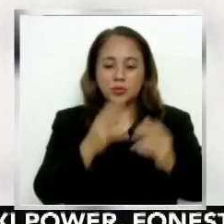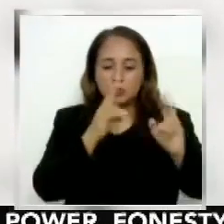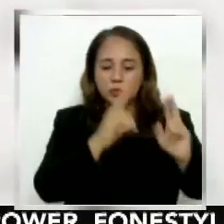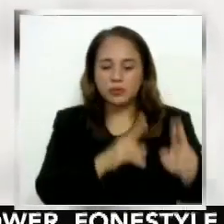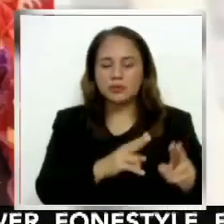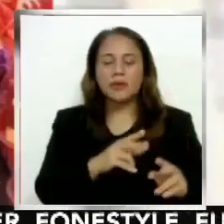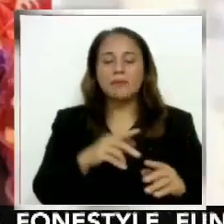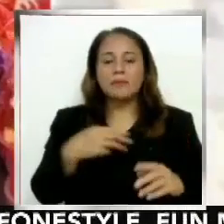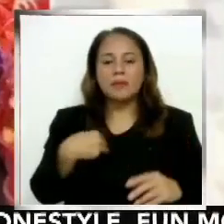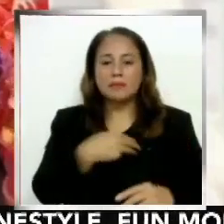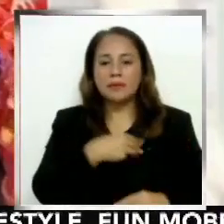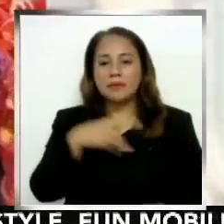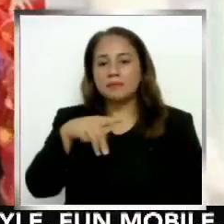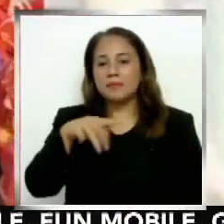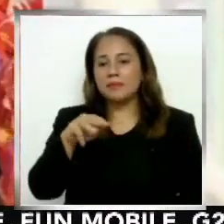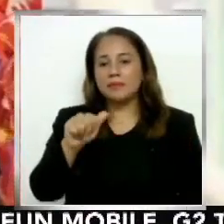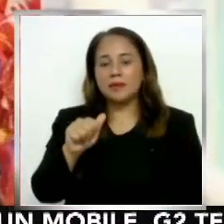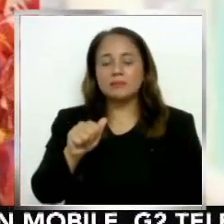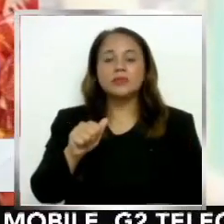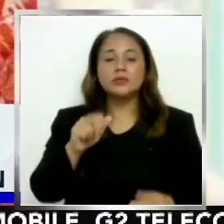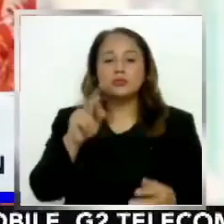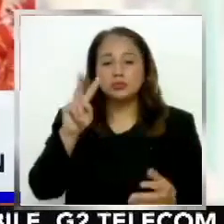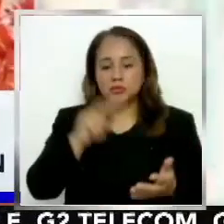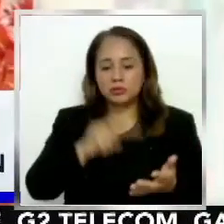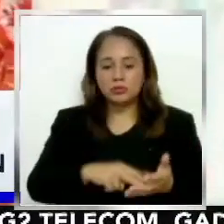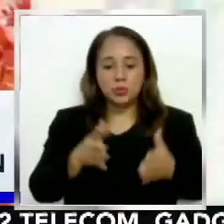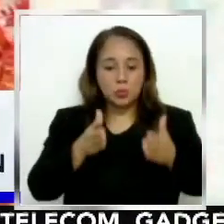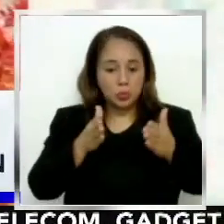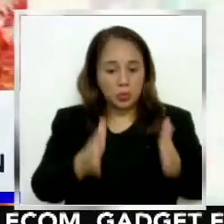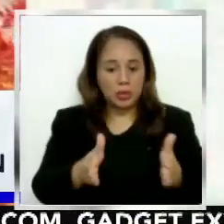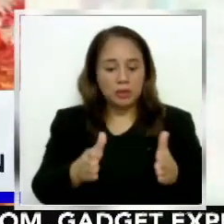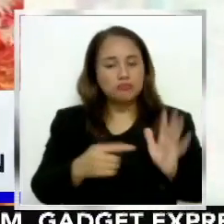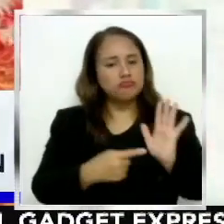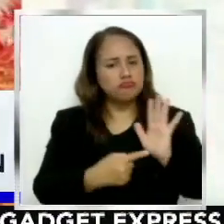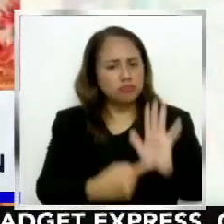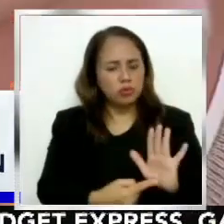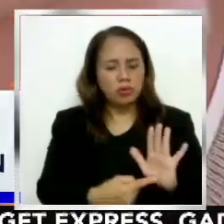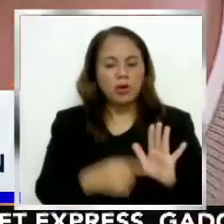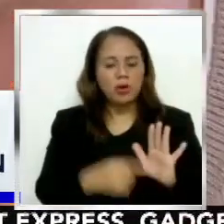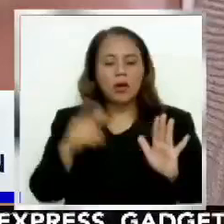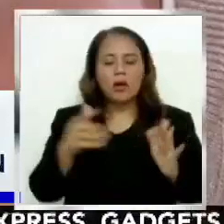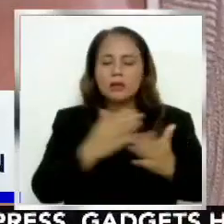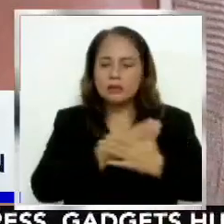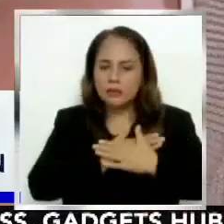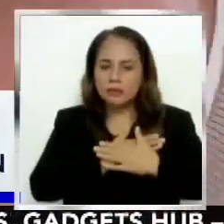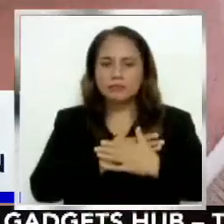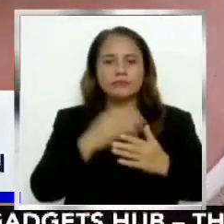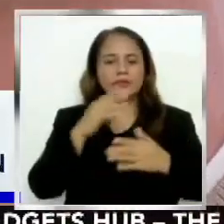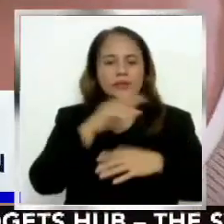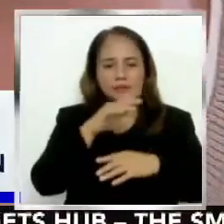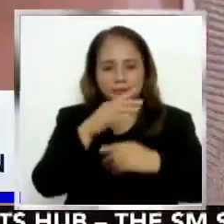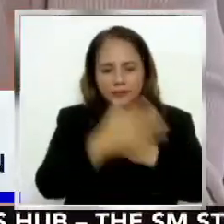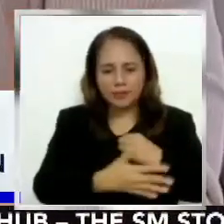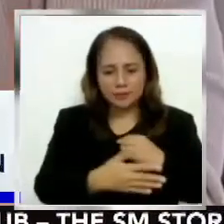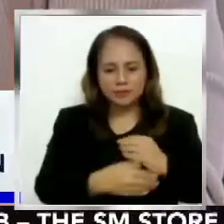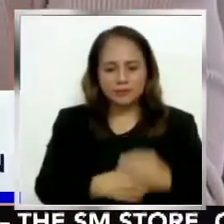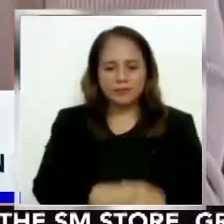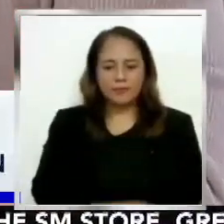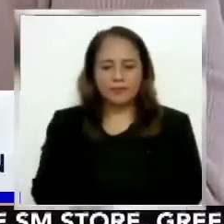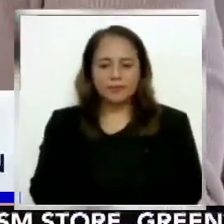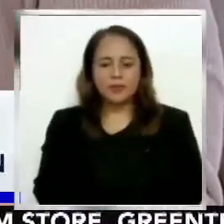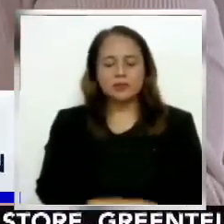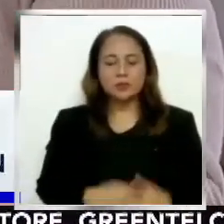of 2000 na kanyang paraan para maipakita ang pagmamahal sa bayan. A choice ko rin to serve under